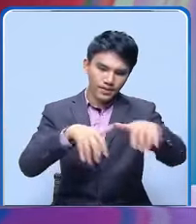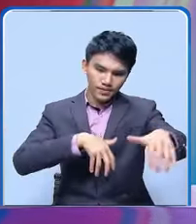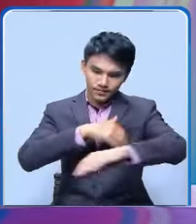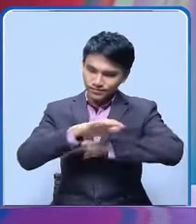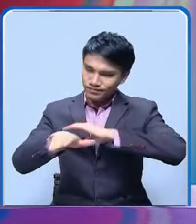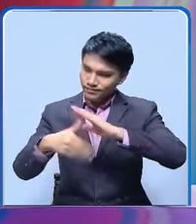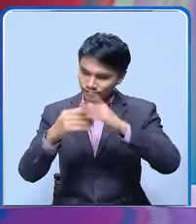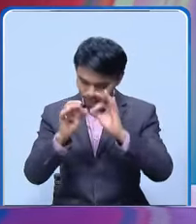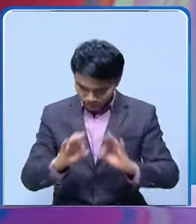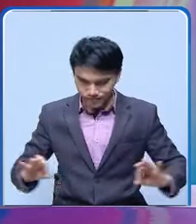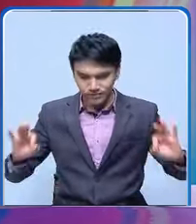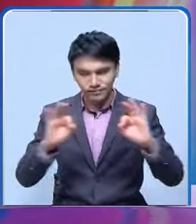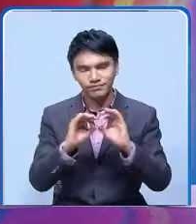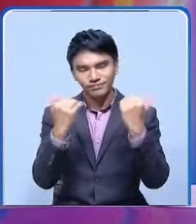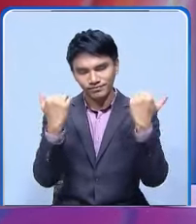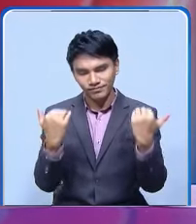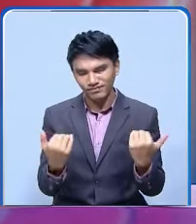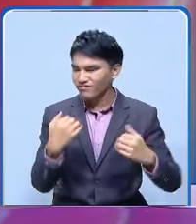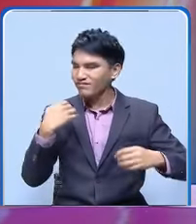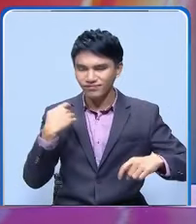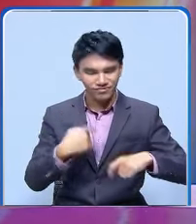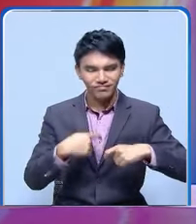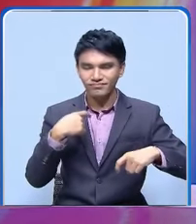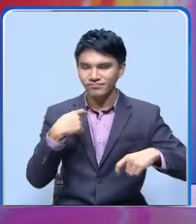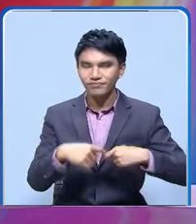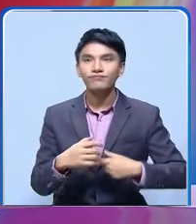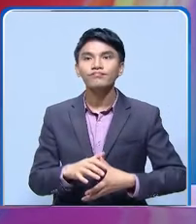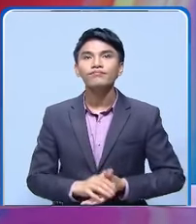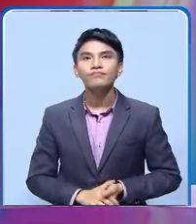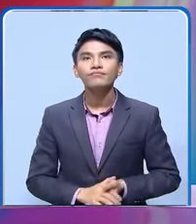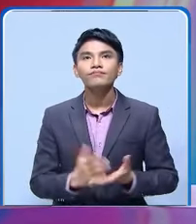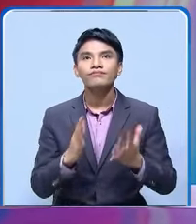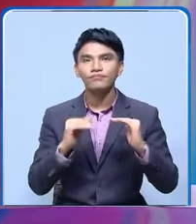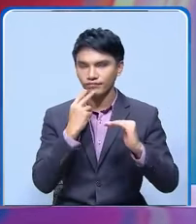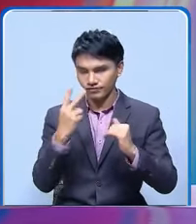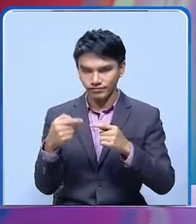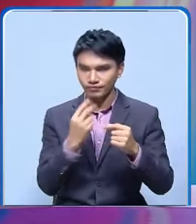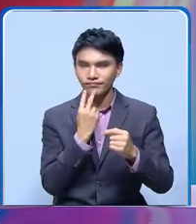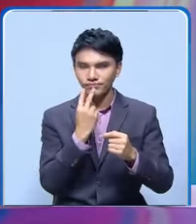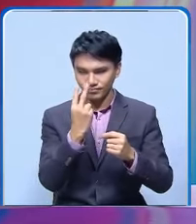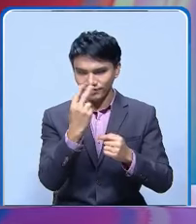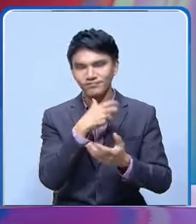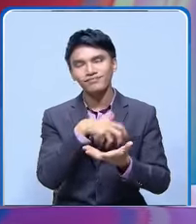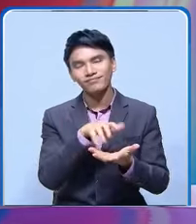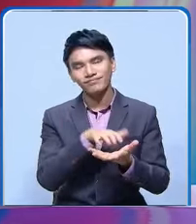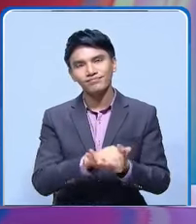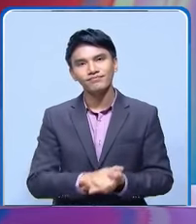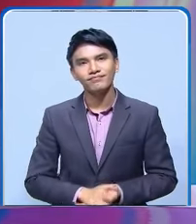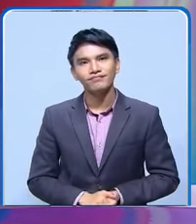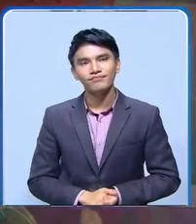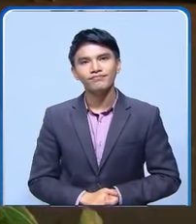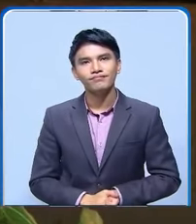เป็นเรื่องสำคัญมากแต่ว่ามันก็ทุลักทุเลไม่น้อยเหมือนกันนะคะเดี๋ยวลงสนามข่าวพร้อมกันกับคุณเกรียงไกรรัตนาค่ะ